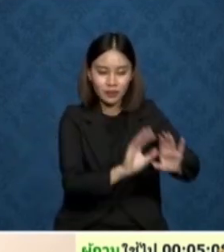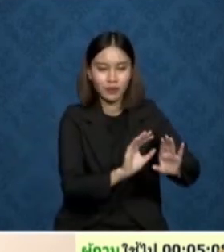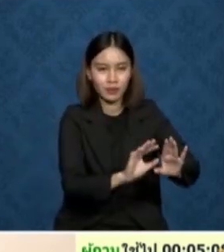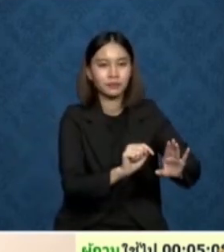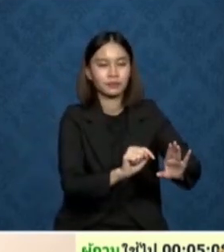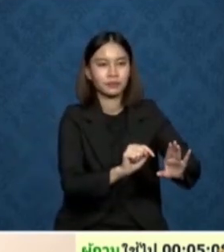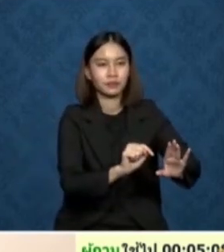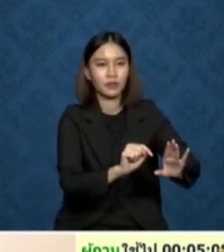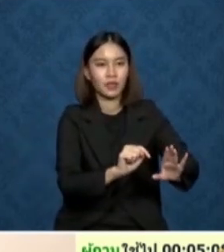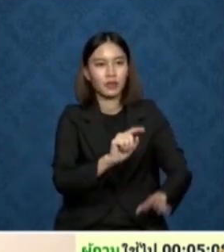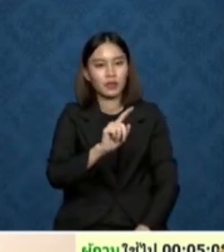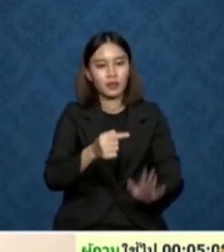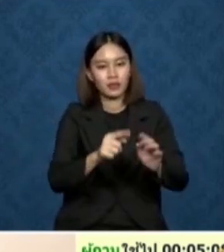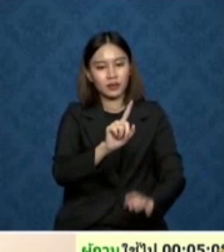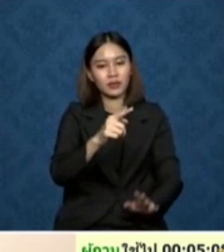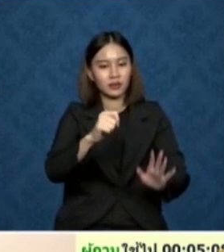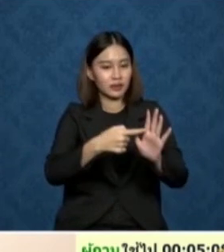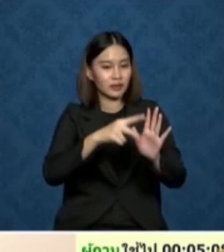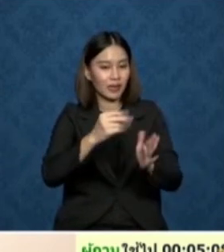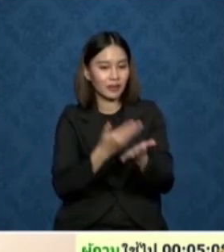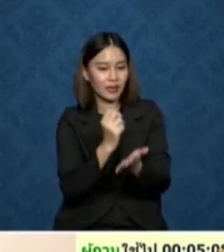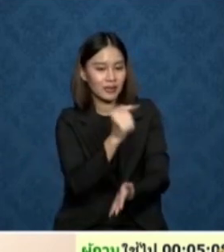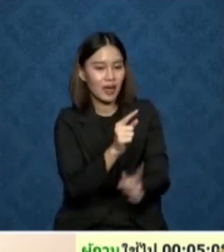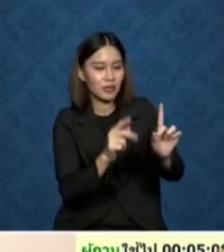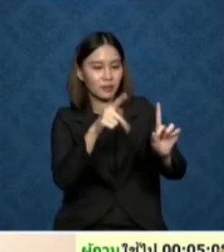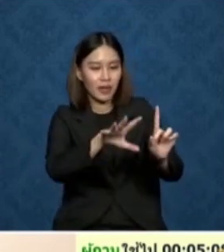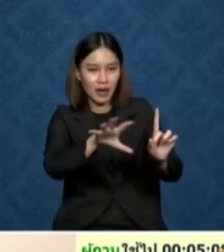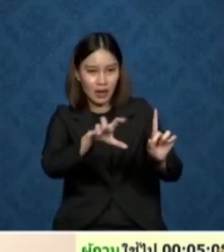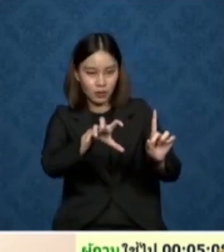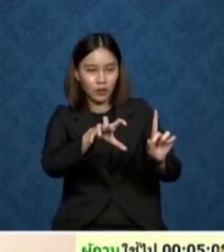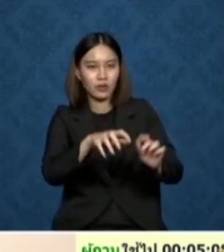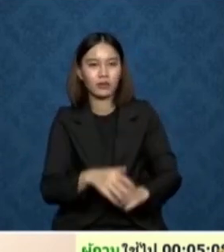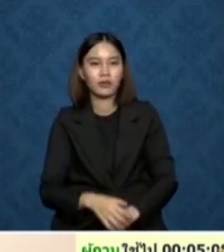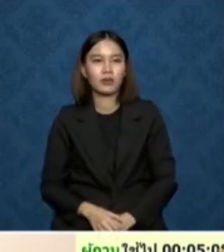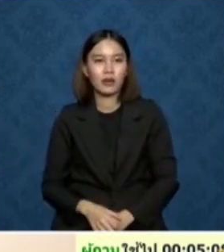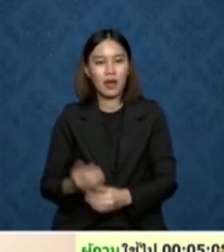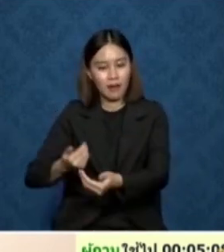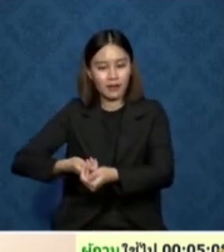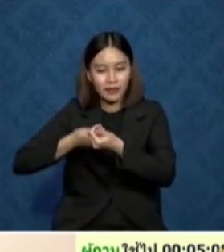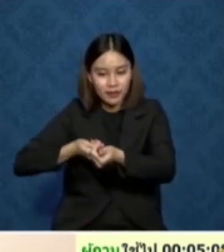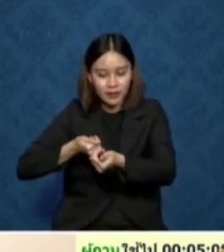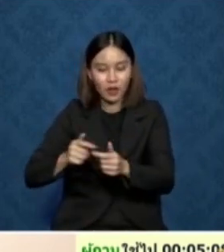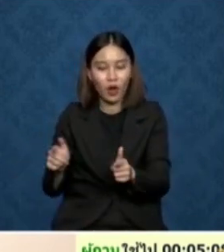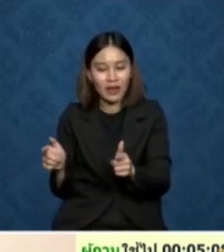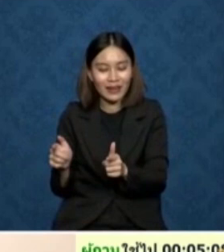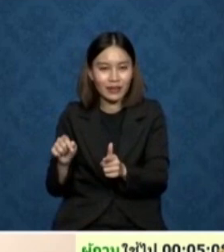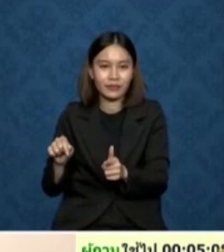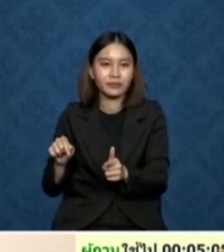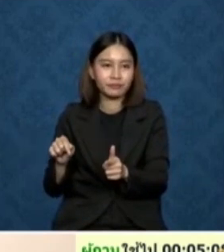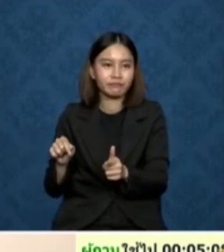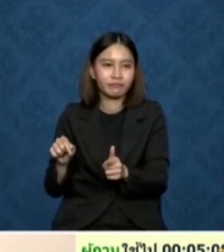บเนี่ยนะครับตันหนึ่เราให้ 1000 500าทสวนกระเศษตาก cautifyรายเล็ก